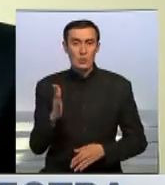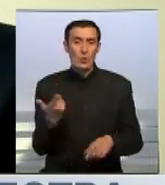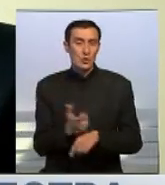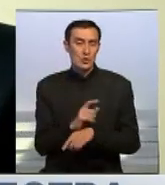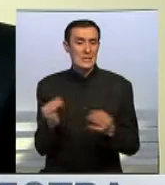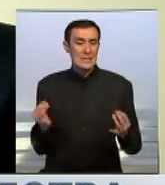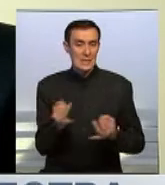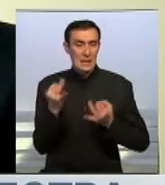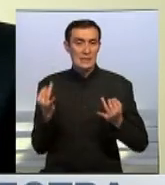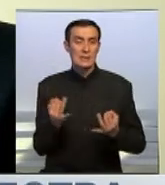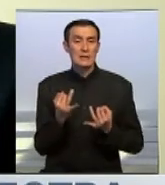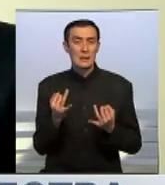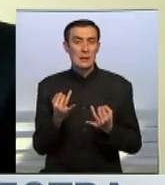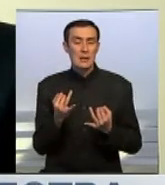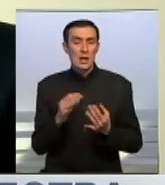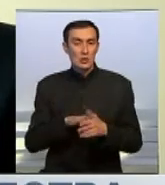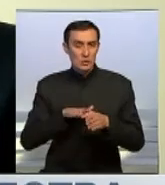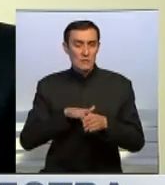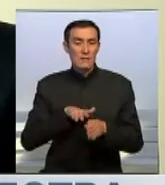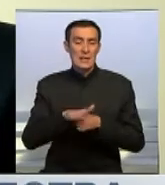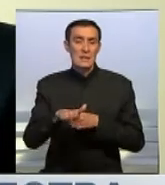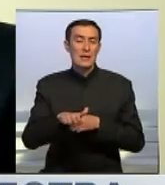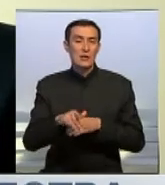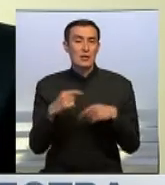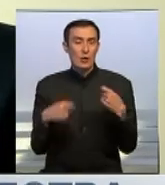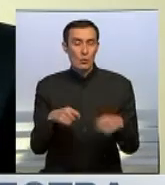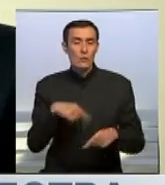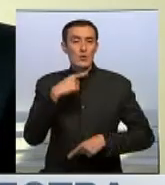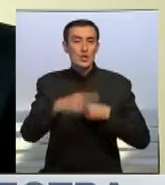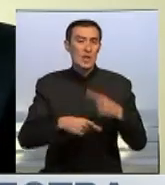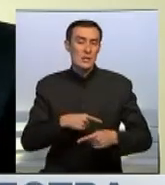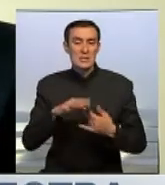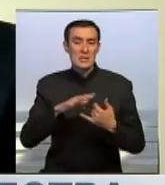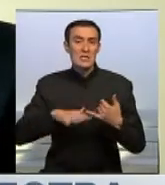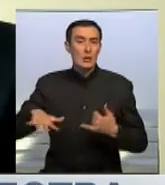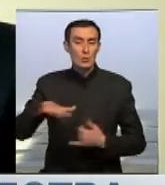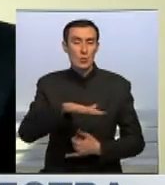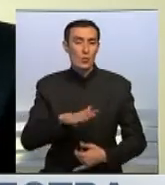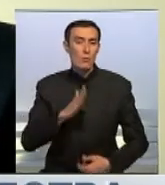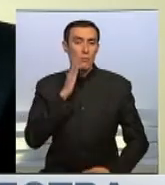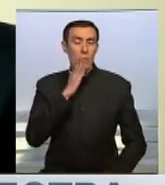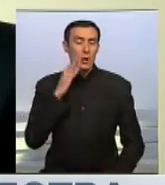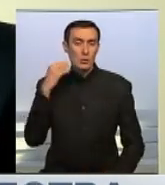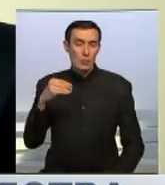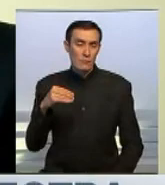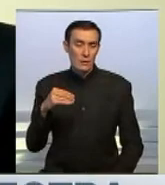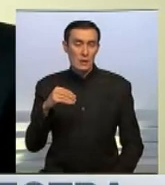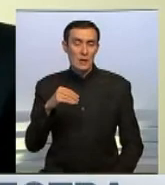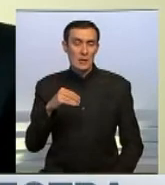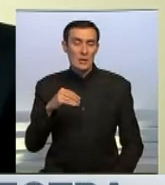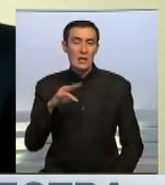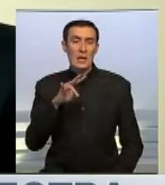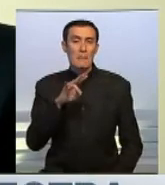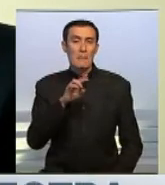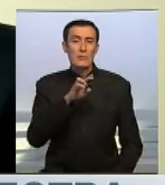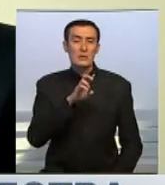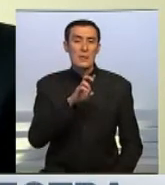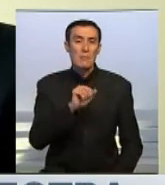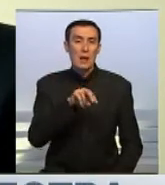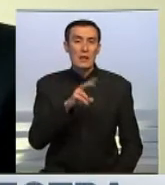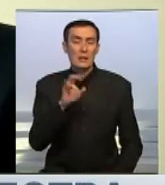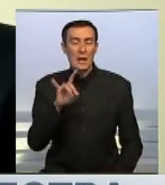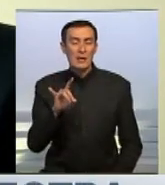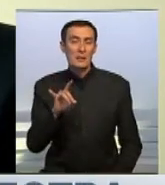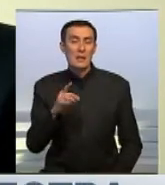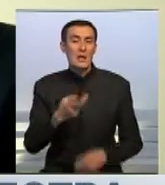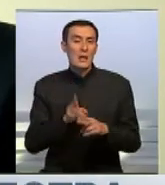с точки зрения осуществления поставок через Молдову на Балканы. Прежде всего, это